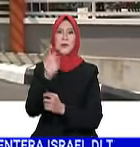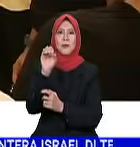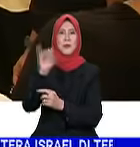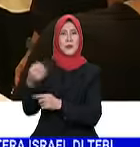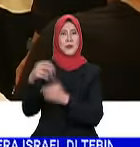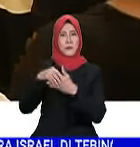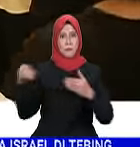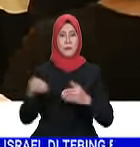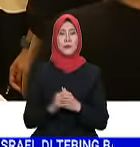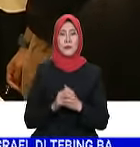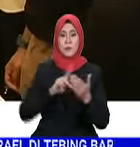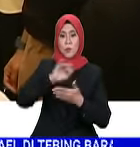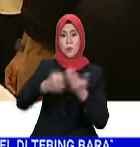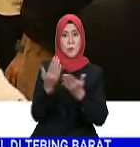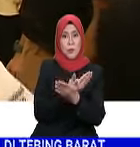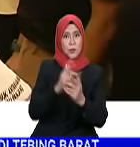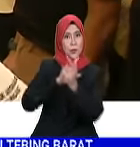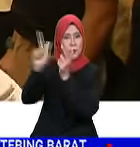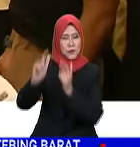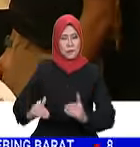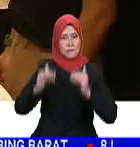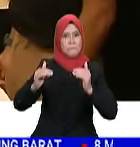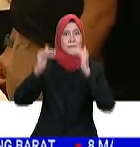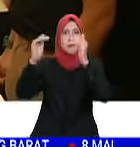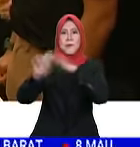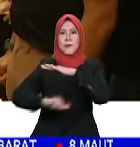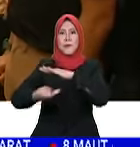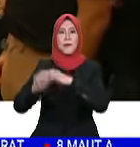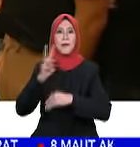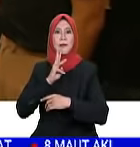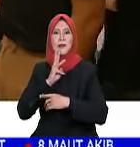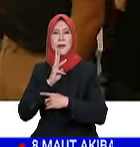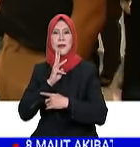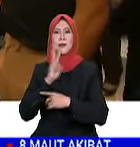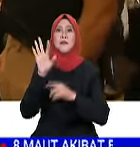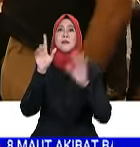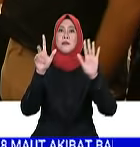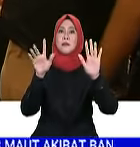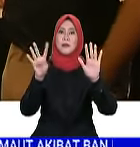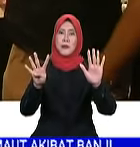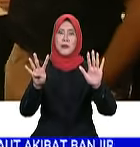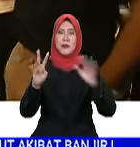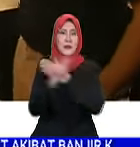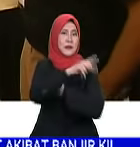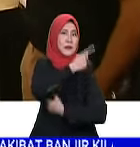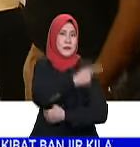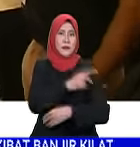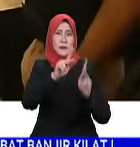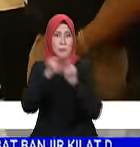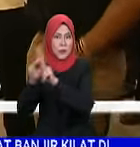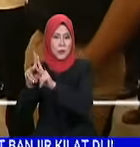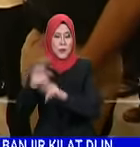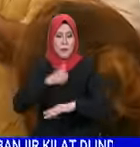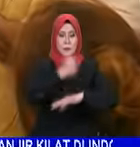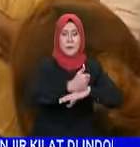ringgit. Projek baru diluluskan termasuk projek naik taraf asas bekalan air alternatif di 9 klinik kesihatan luar bandar dan pembinaan